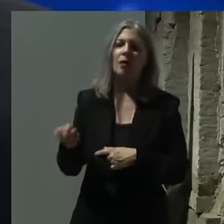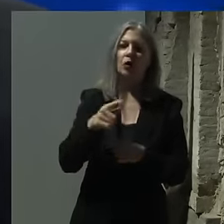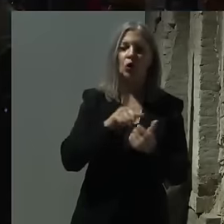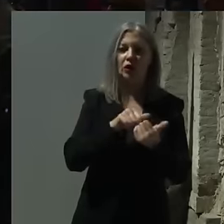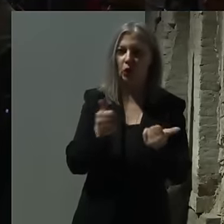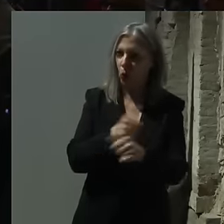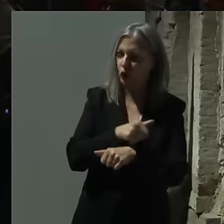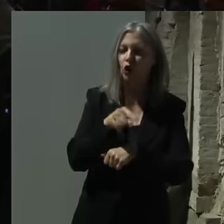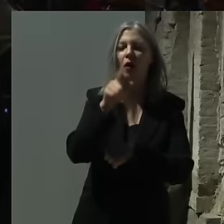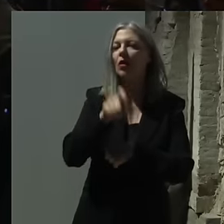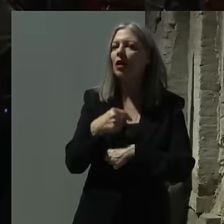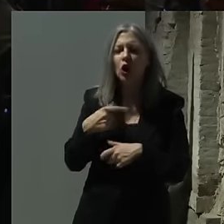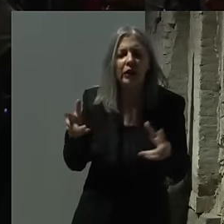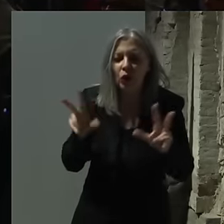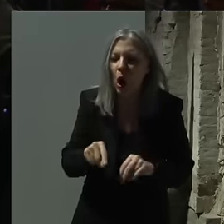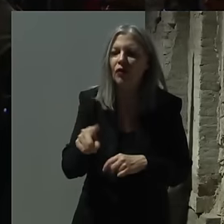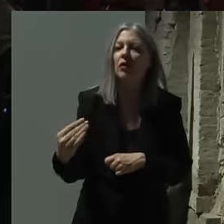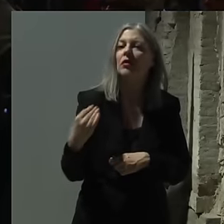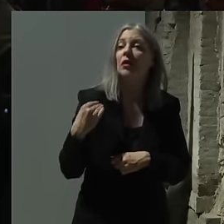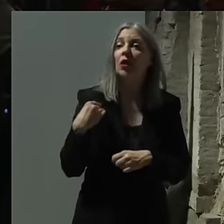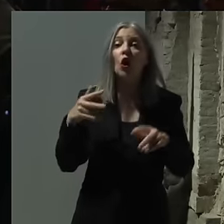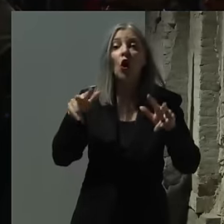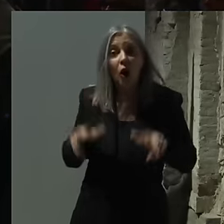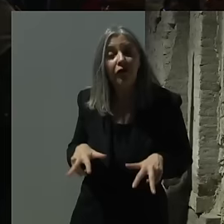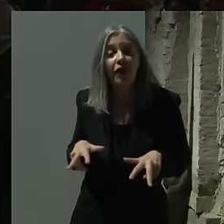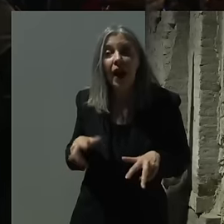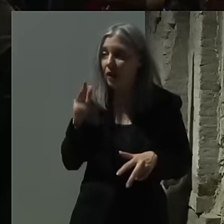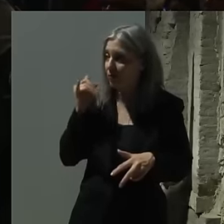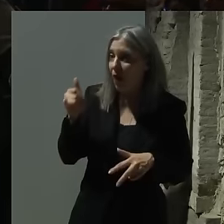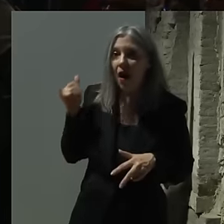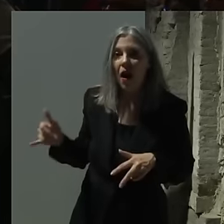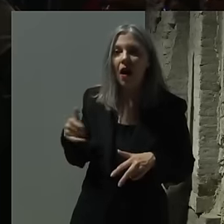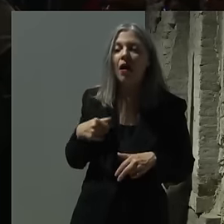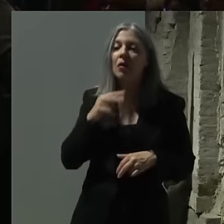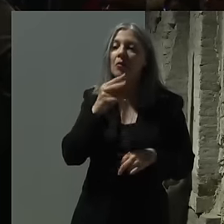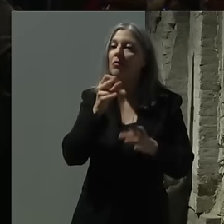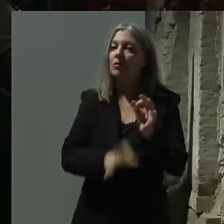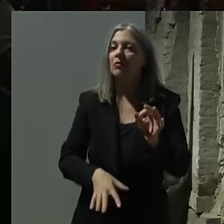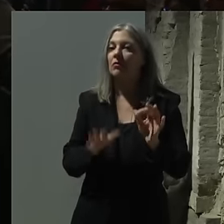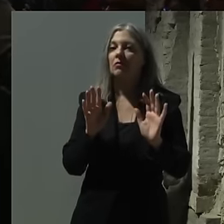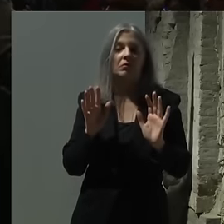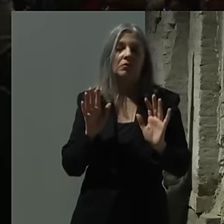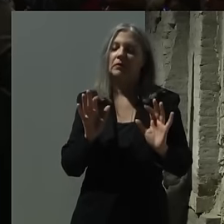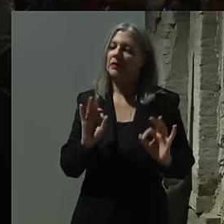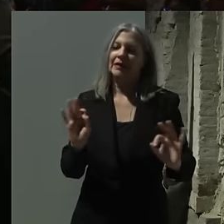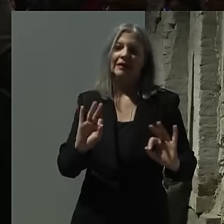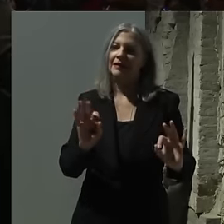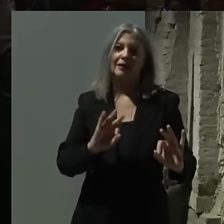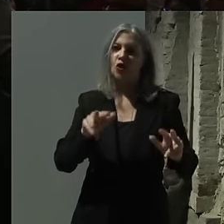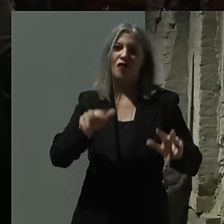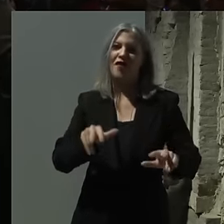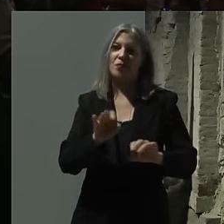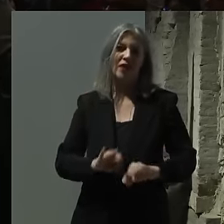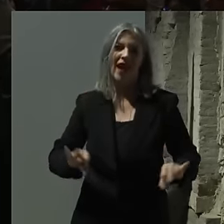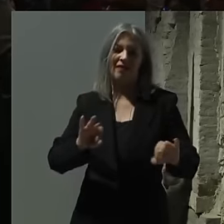io ribadisco subito alla domanda se confermassi o no quella dichiarazione, rispondo subito che non confermavo nulla perché è